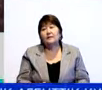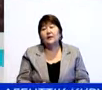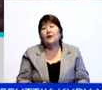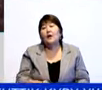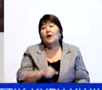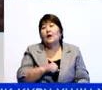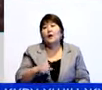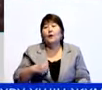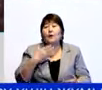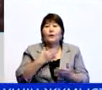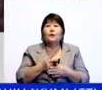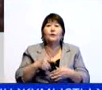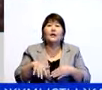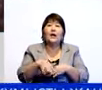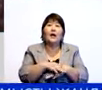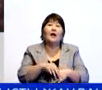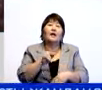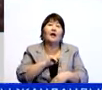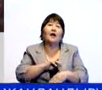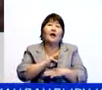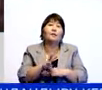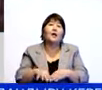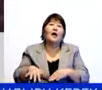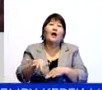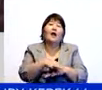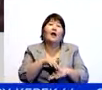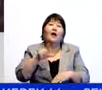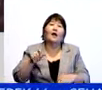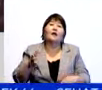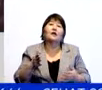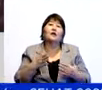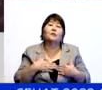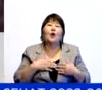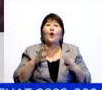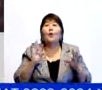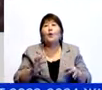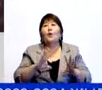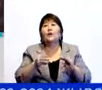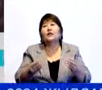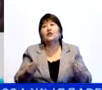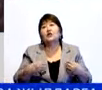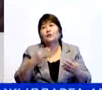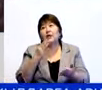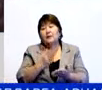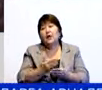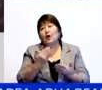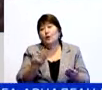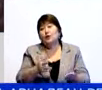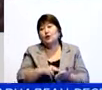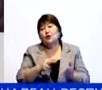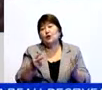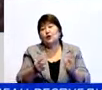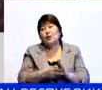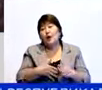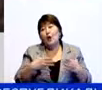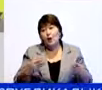Өзімізде осындай халыққа пайдамыз тиіп жатса, халық біздің жаңағы оң нәтижесін беріп жатса, осы жобаға